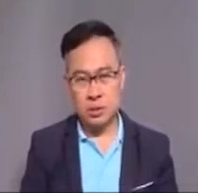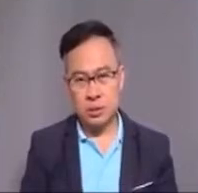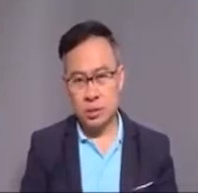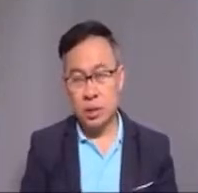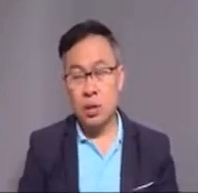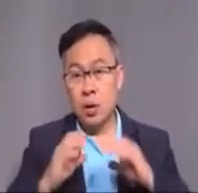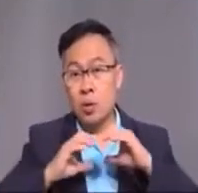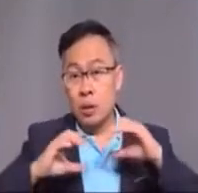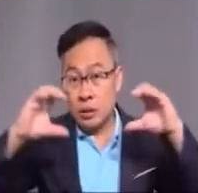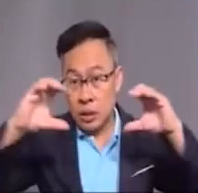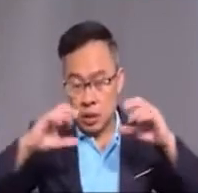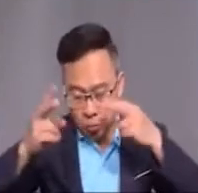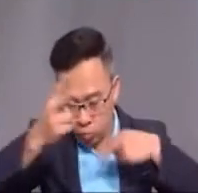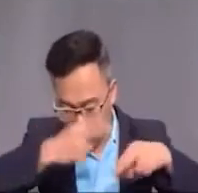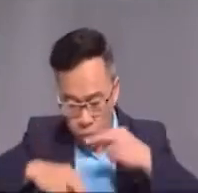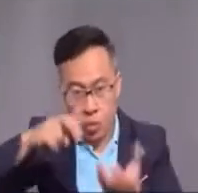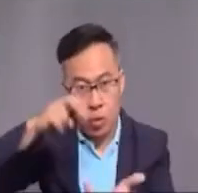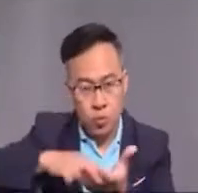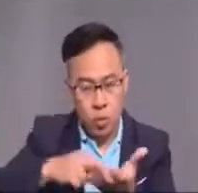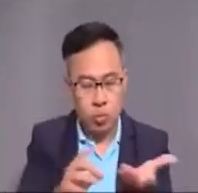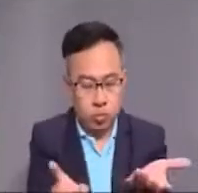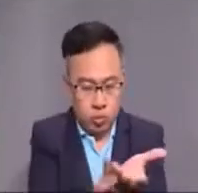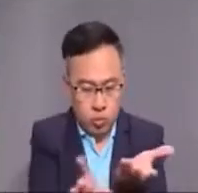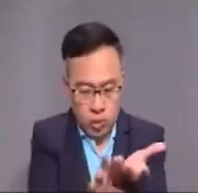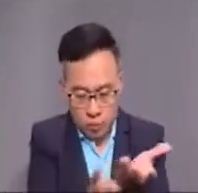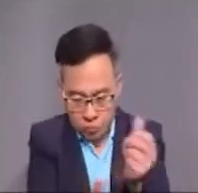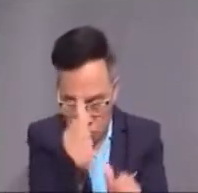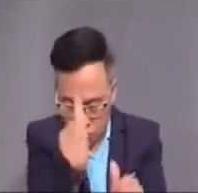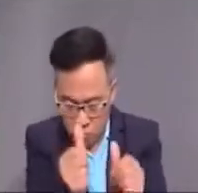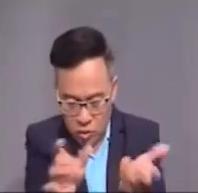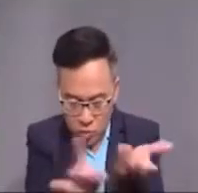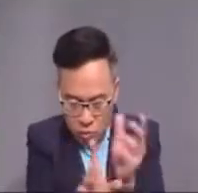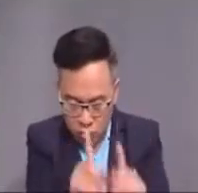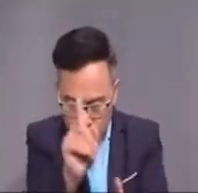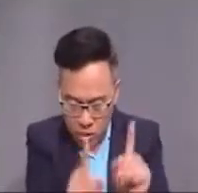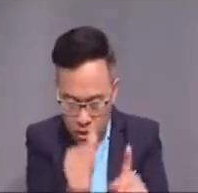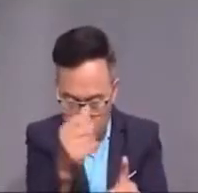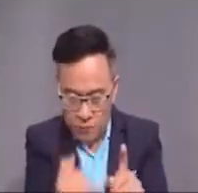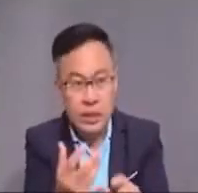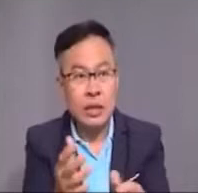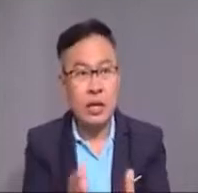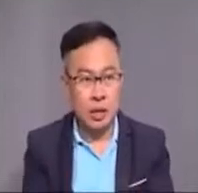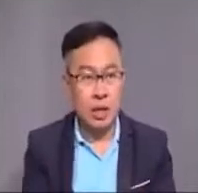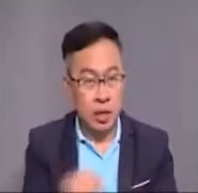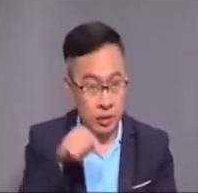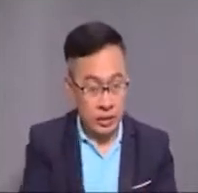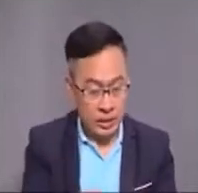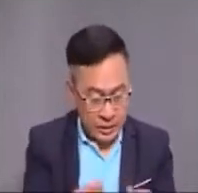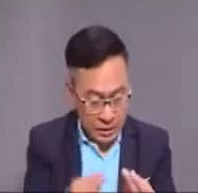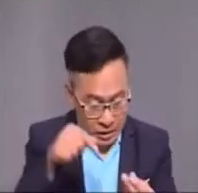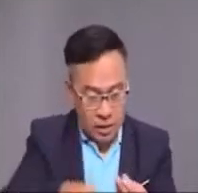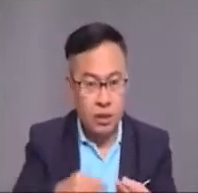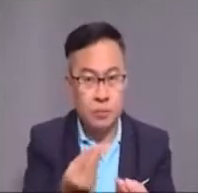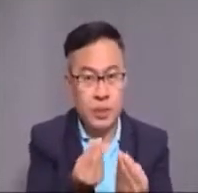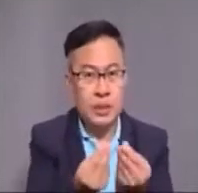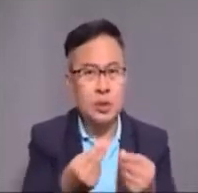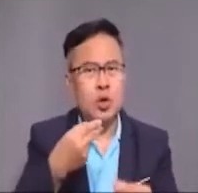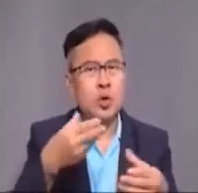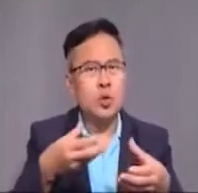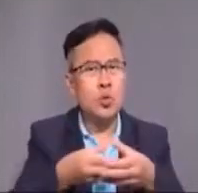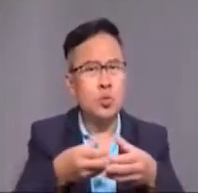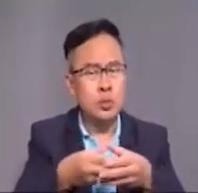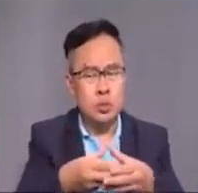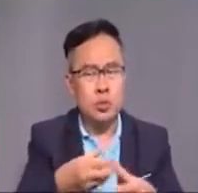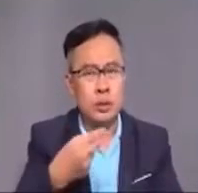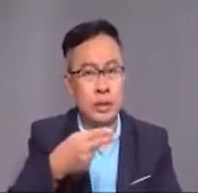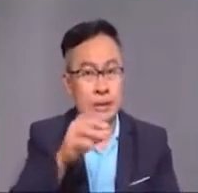การคือเจ้าที่ส่งเสริมเขาก็จะตรวจดินพัฒนาที่ดินเพราะว่าดินตรงไร่มะขามเป็นดินชุด S1 คือดินที่ดีที่สุดนะแล้วเราก็ทำงานร่ว